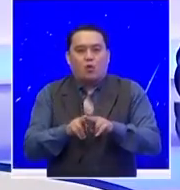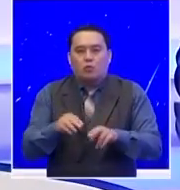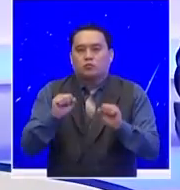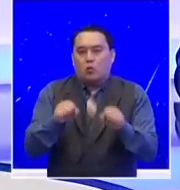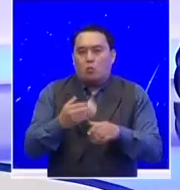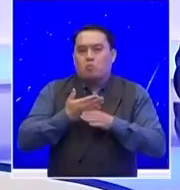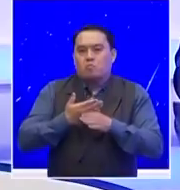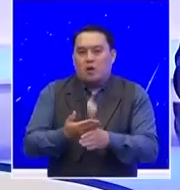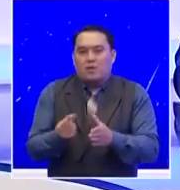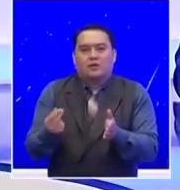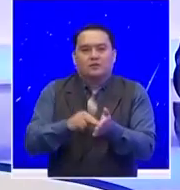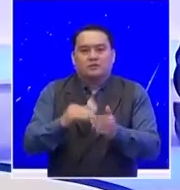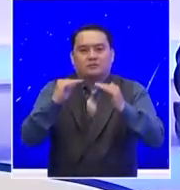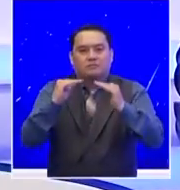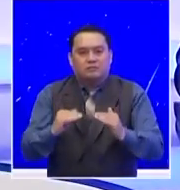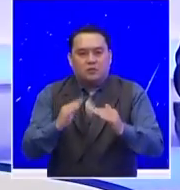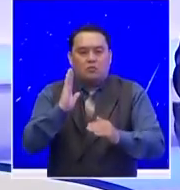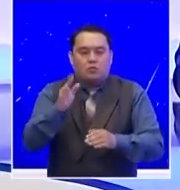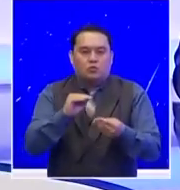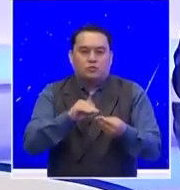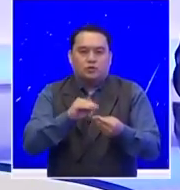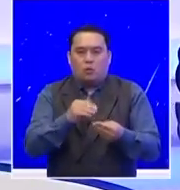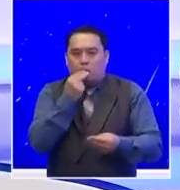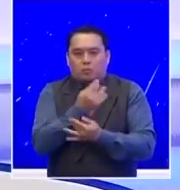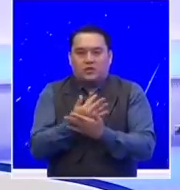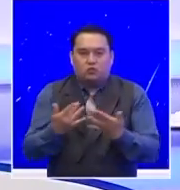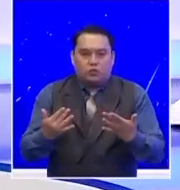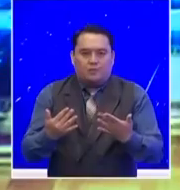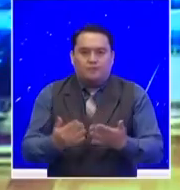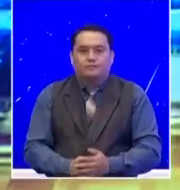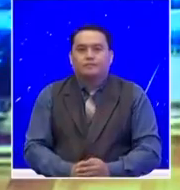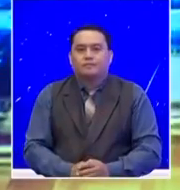самым поможет избежать необоснованного завышения цен на продукты питания.